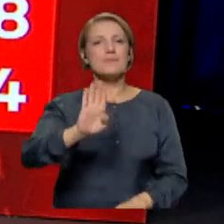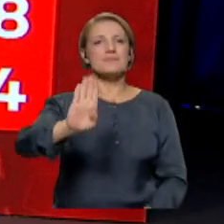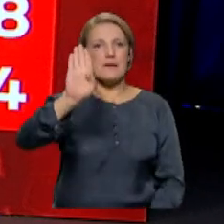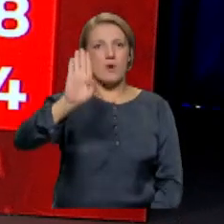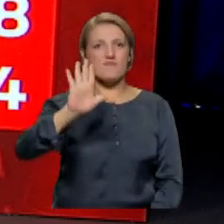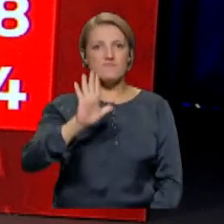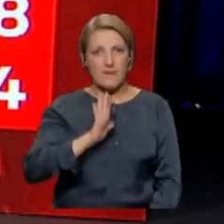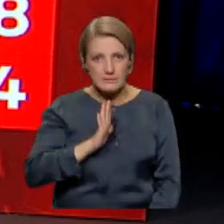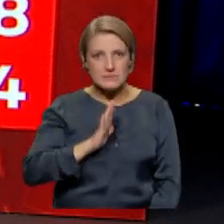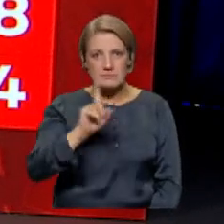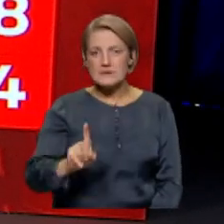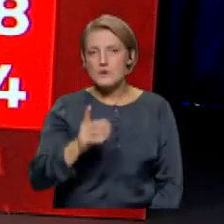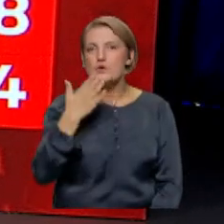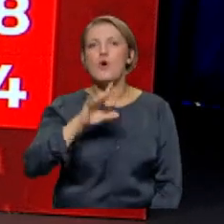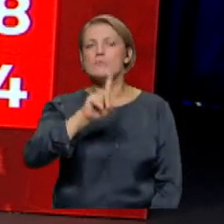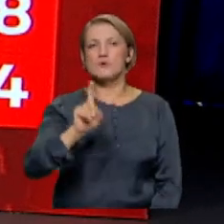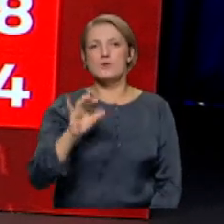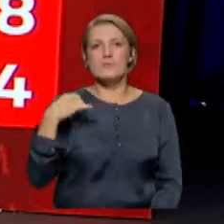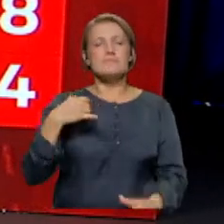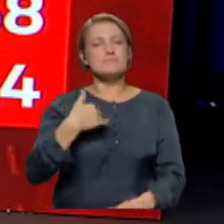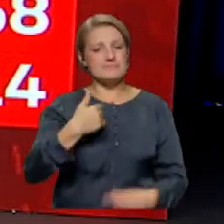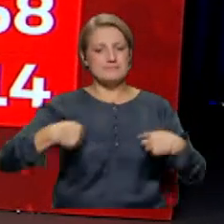Demokrasi var mı, yok mu? Ya da biz